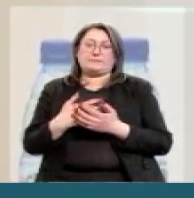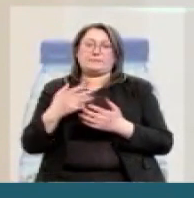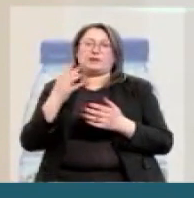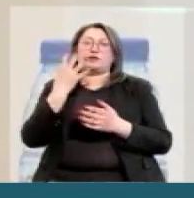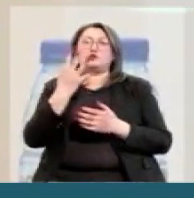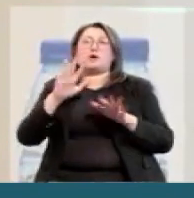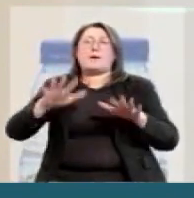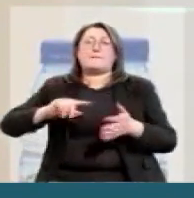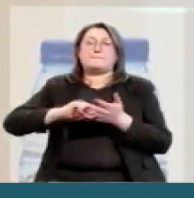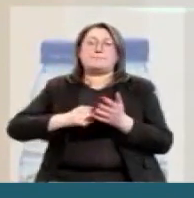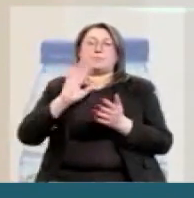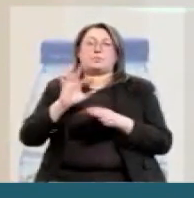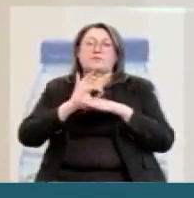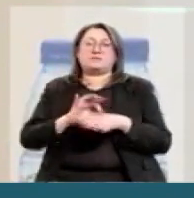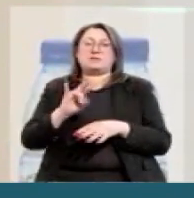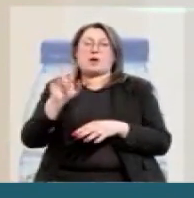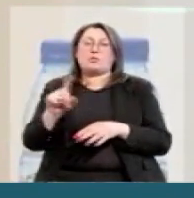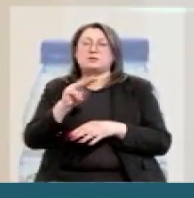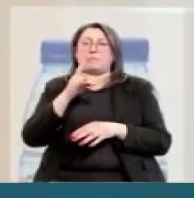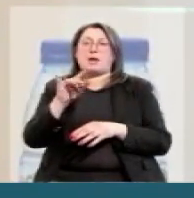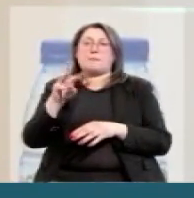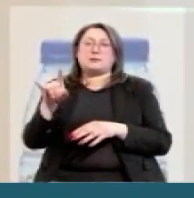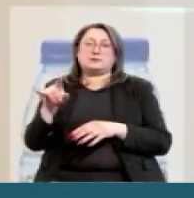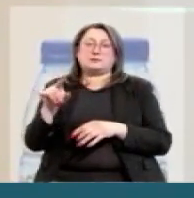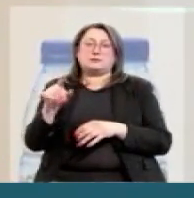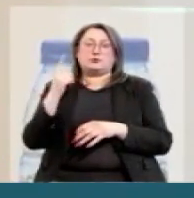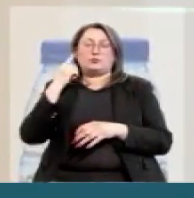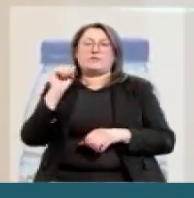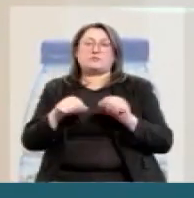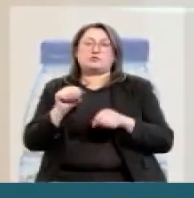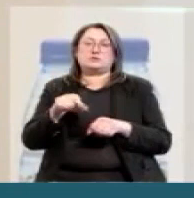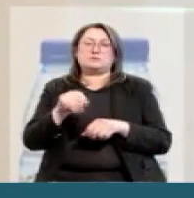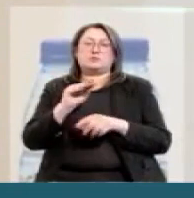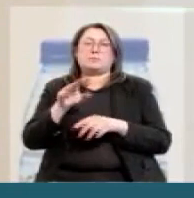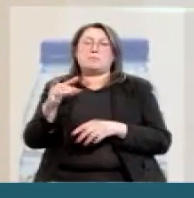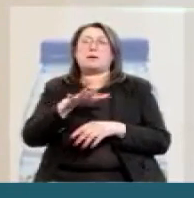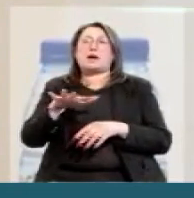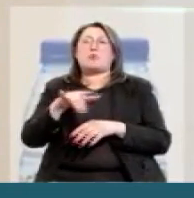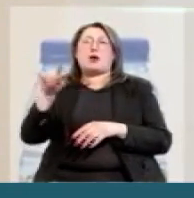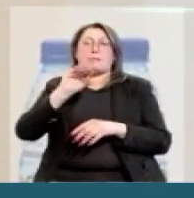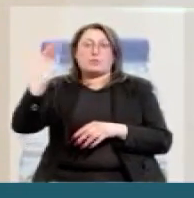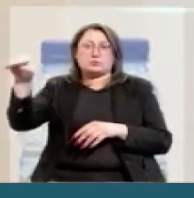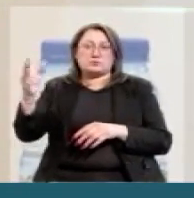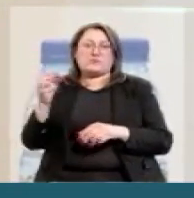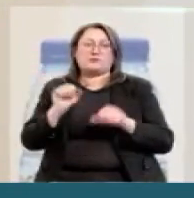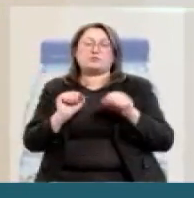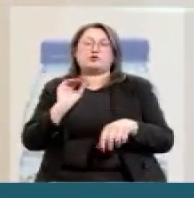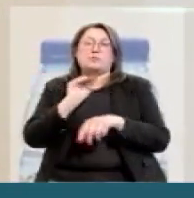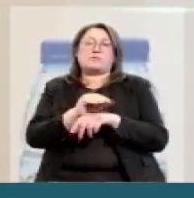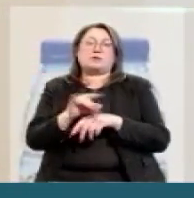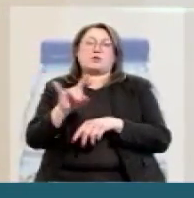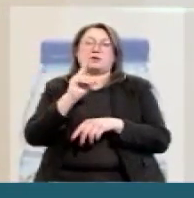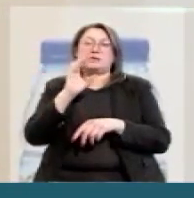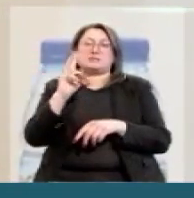4 локациях будет проходить Наурыз Мейрамы. Я думаю, возможно, здесь добавится микрорайон аэропорт, возможно, добавится